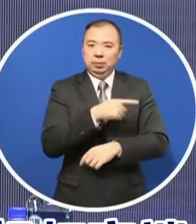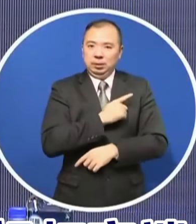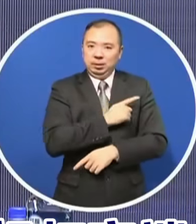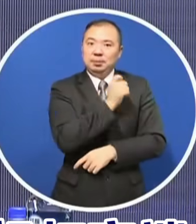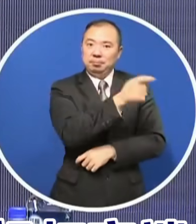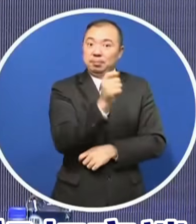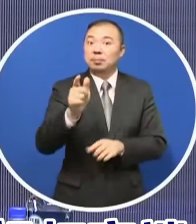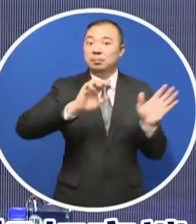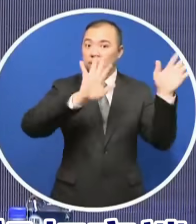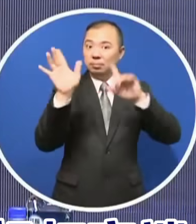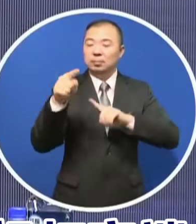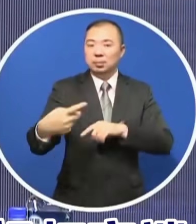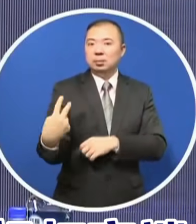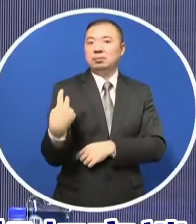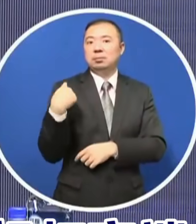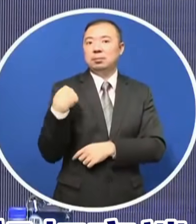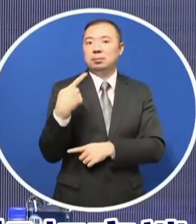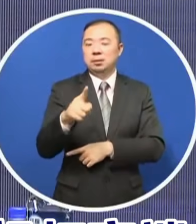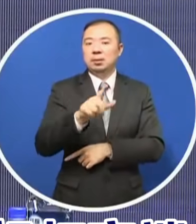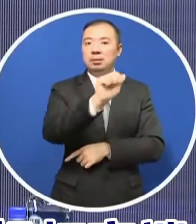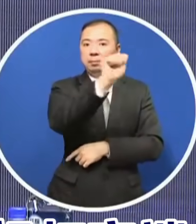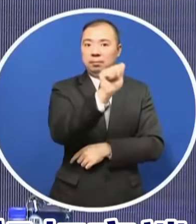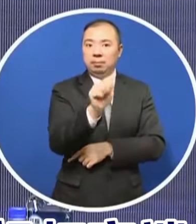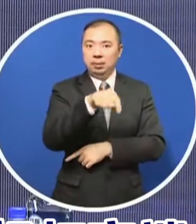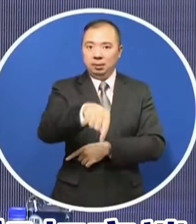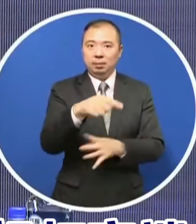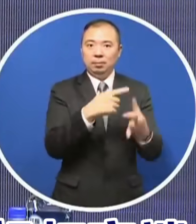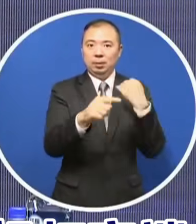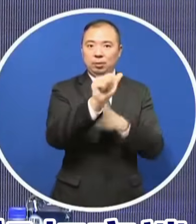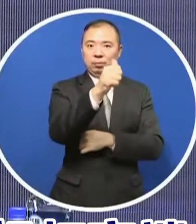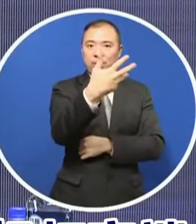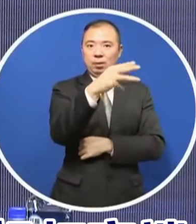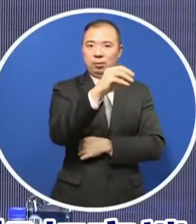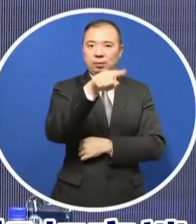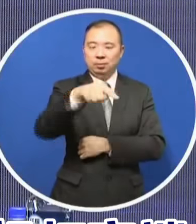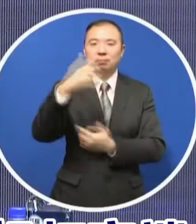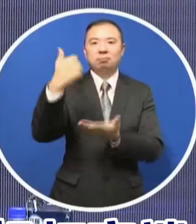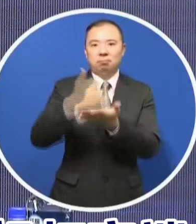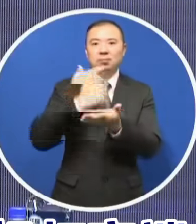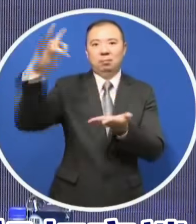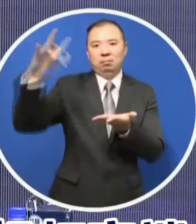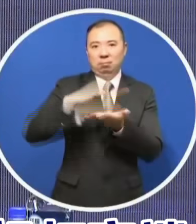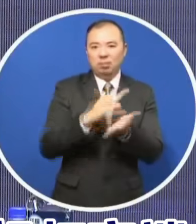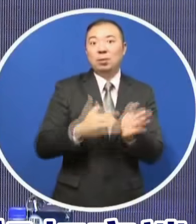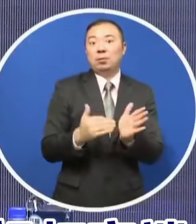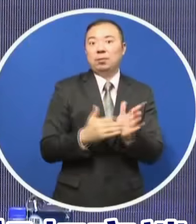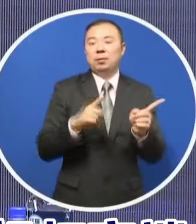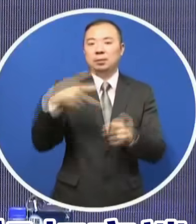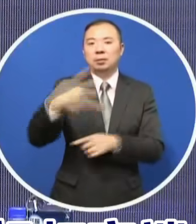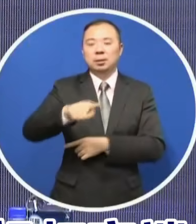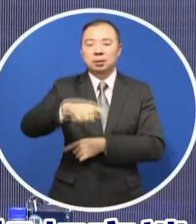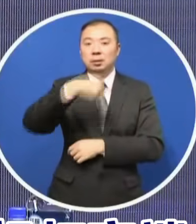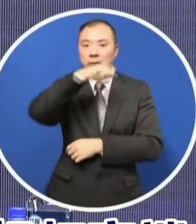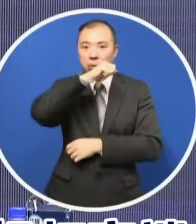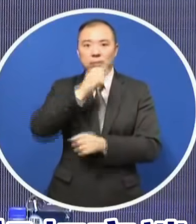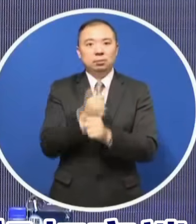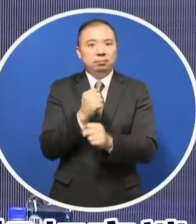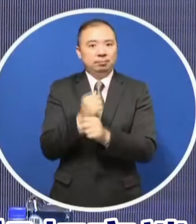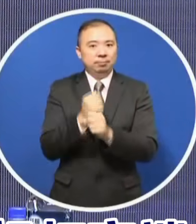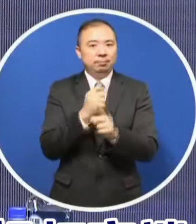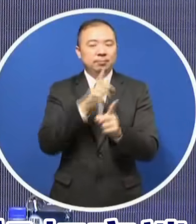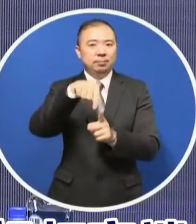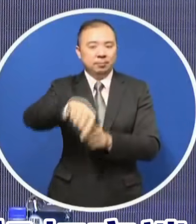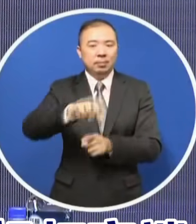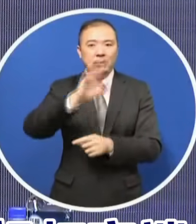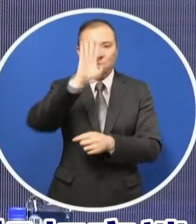前天我们购置 AZ 疫苗的58万剂已经到货，而我们的国产疫苗也通过传染病防治